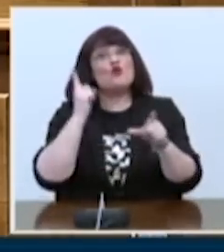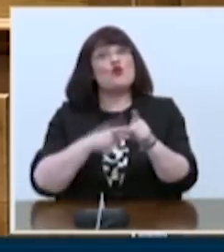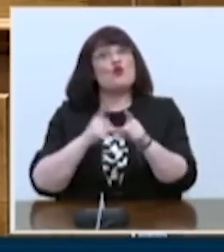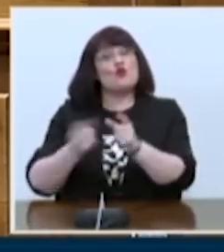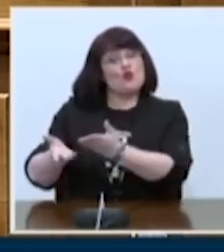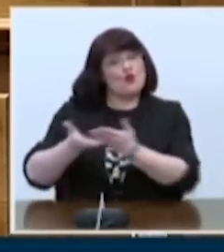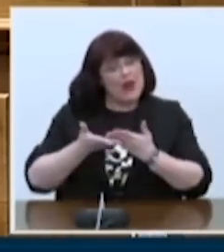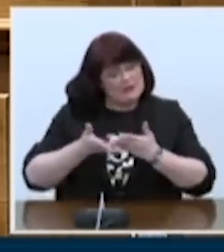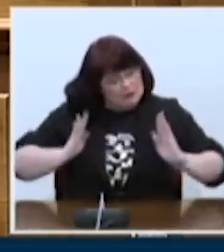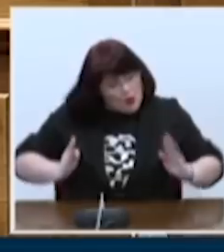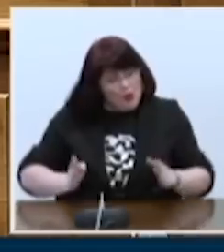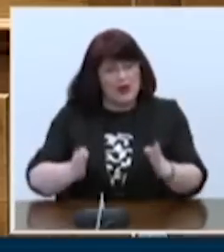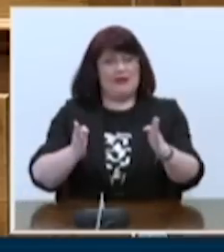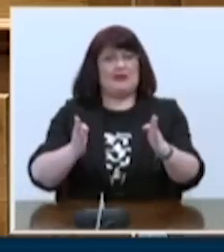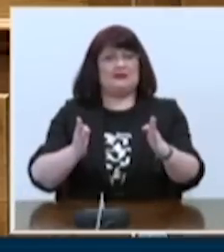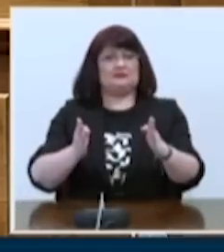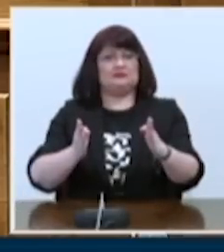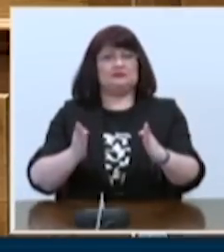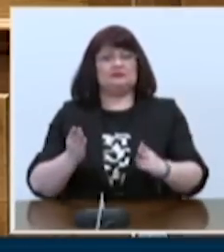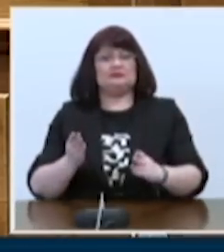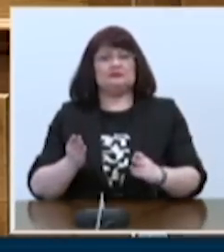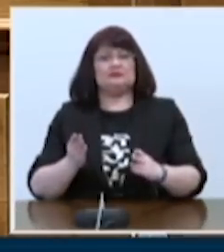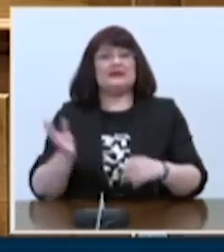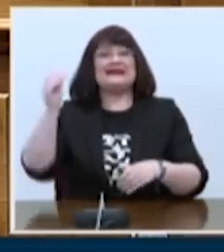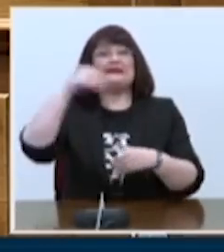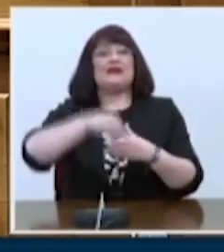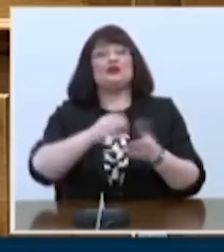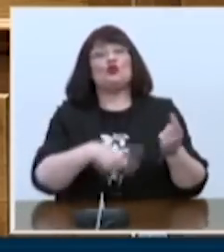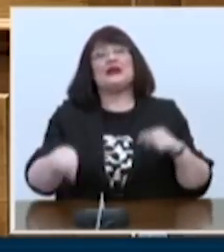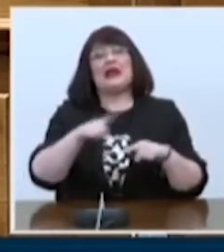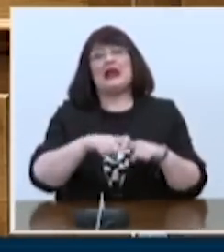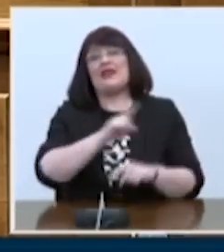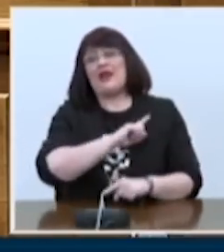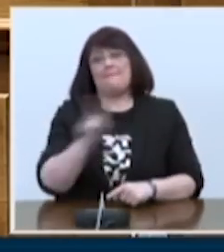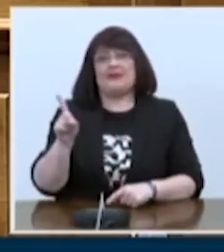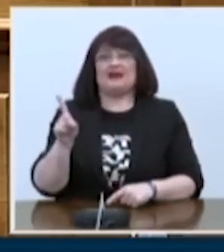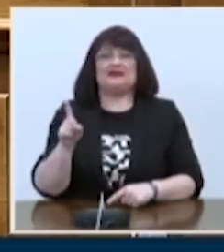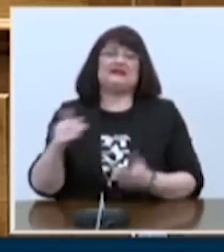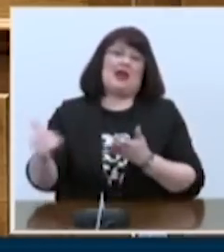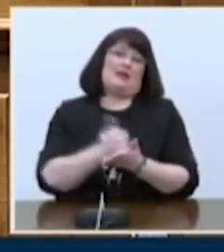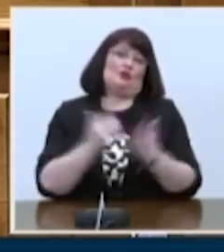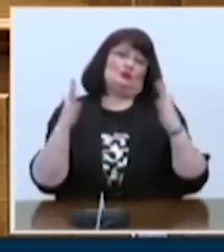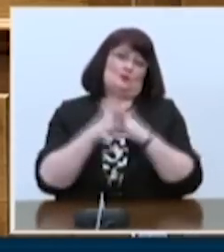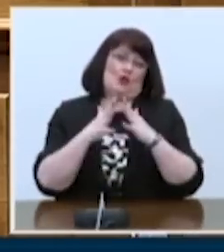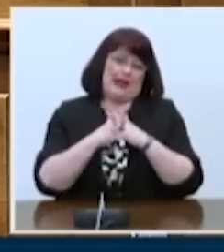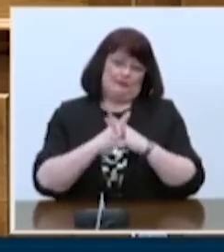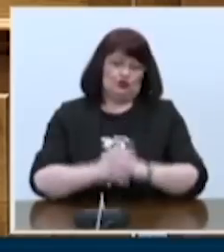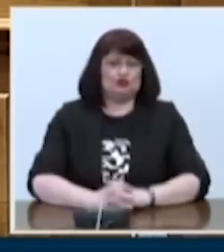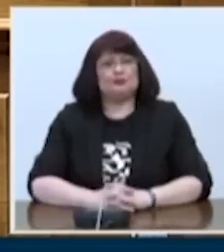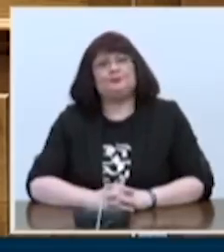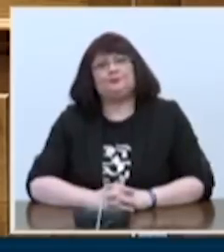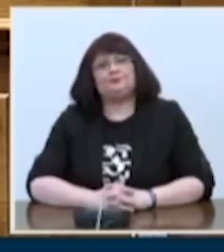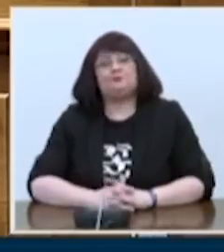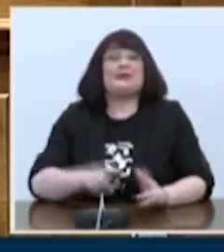μπροστά, ενάντια στη συμμετοχή της χώρας μας σε άδικους πολέμους. Σήμερα που ο